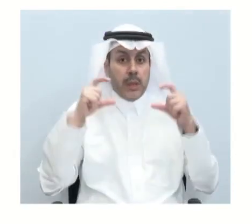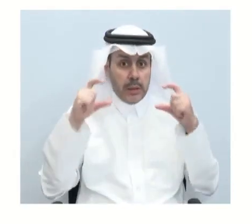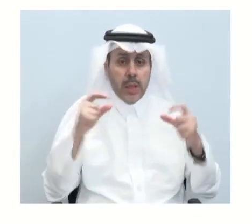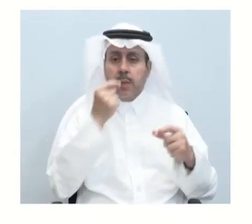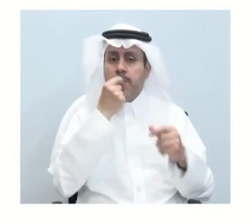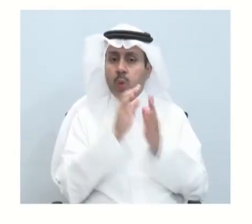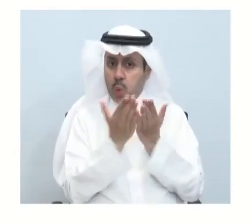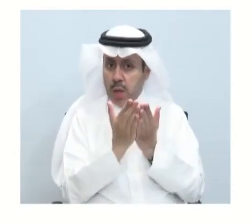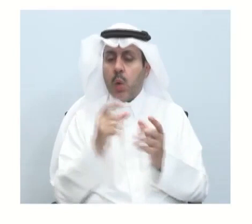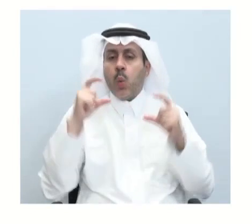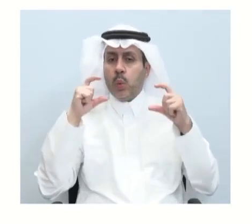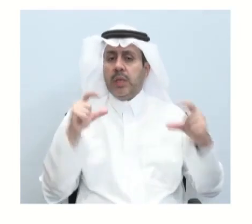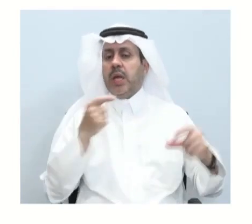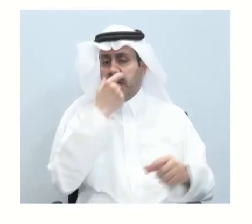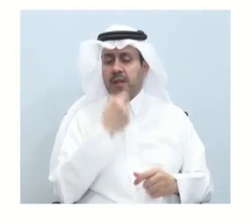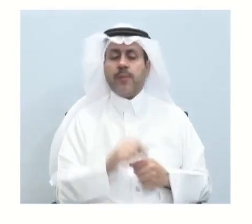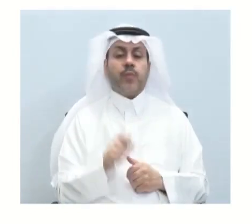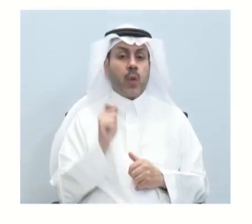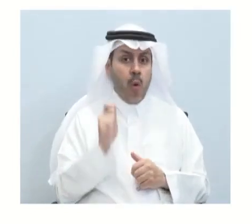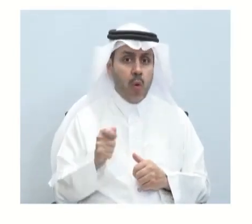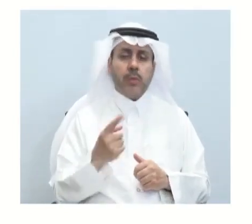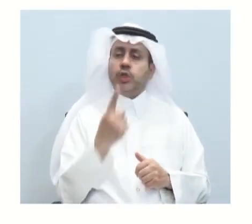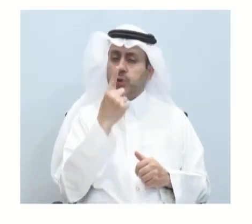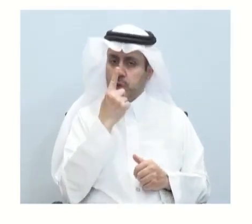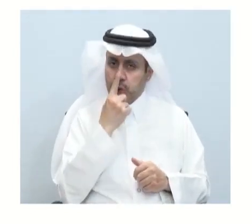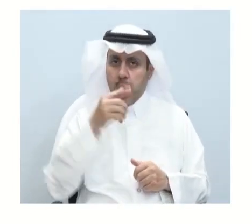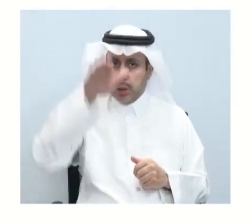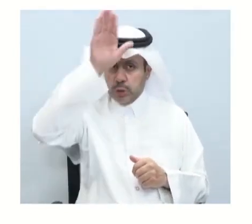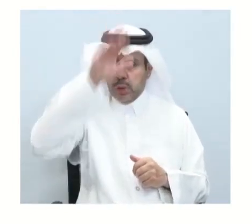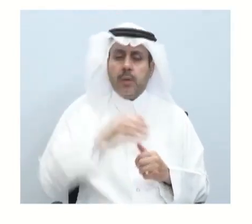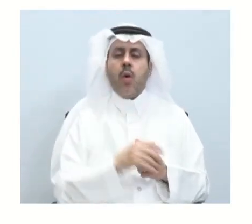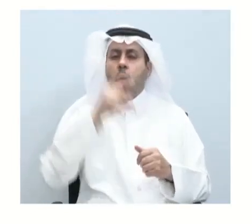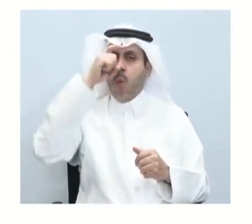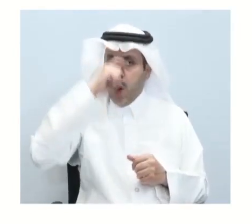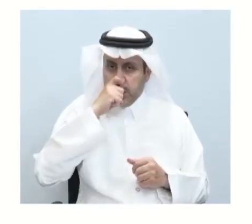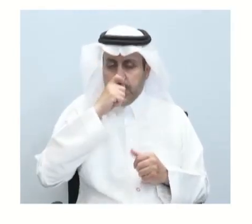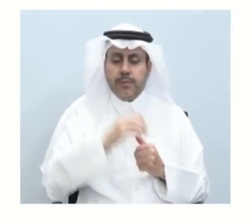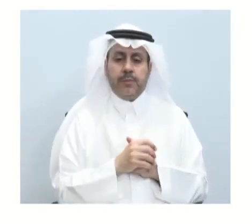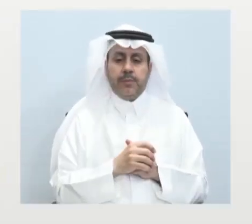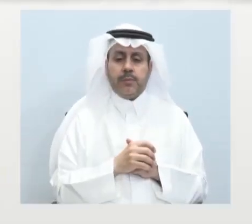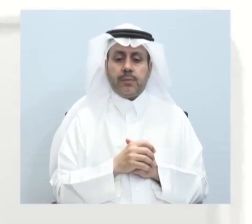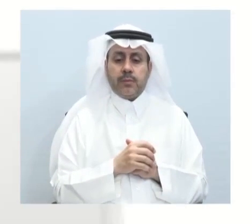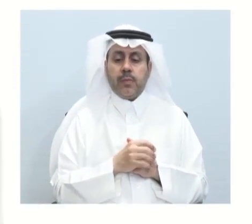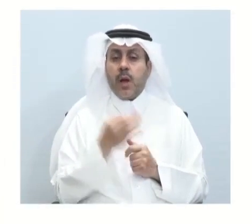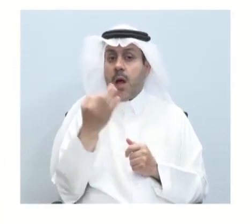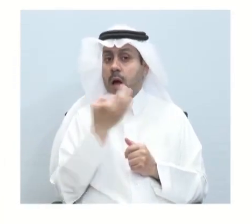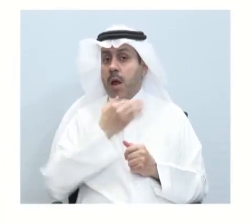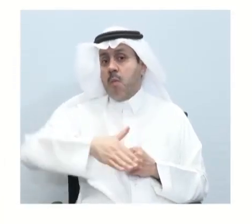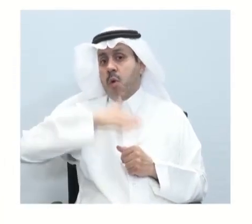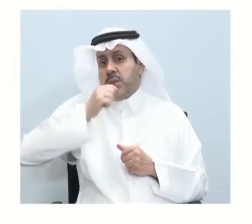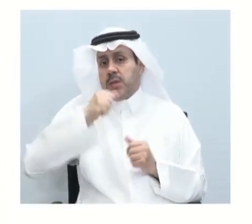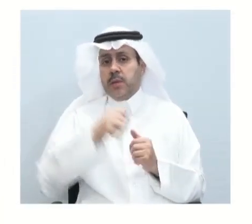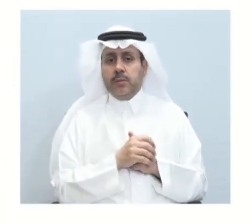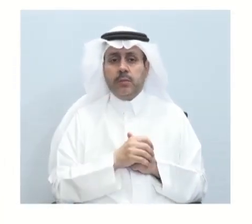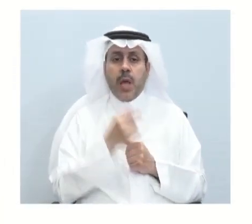ومن الاجماع على حكم البيعه الشرعيه لولي الامر انها واجبه قال صلى الله عليه وسلم